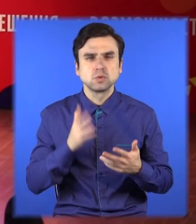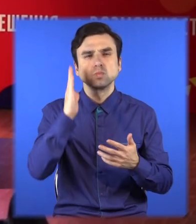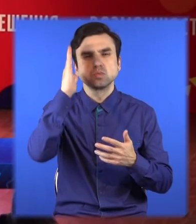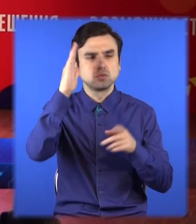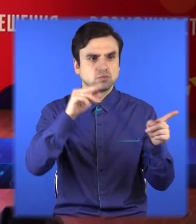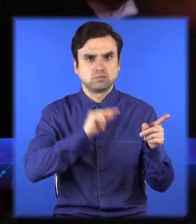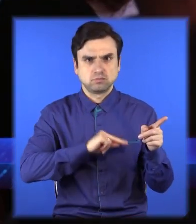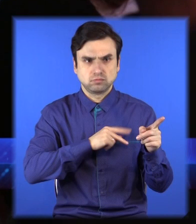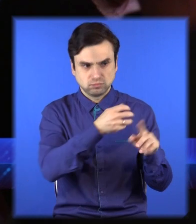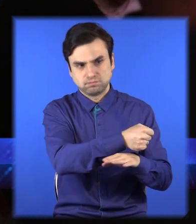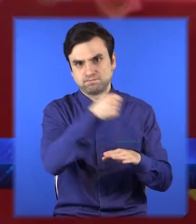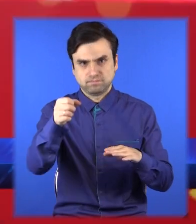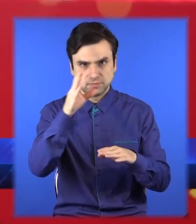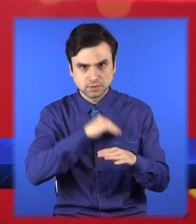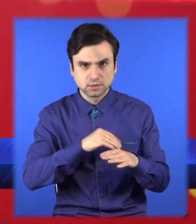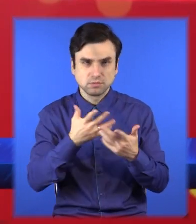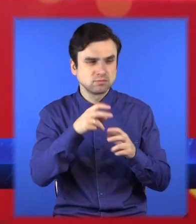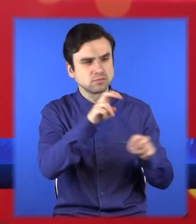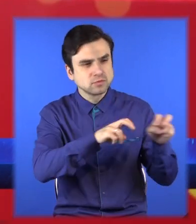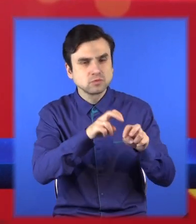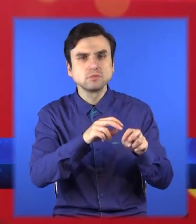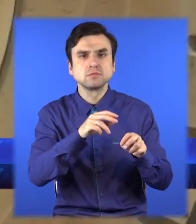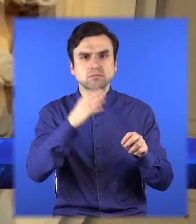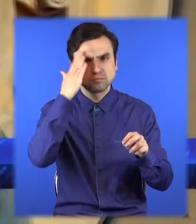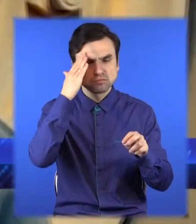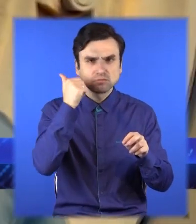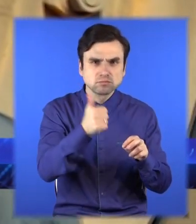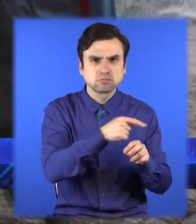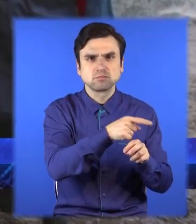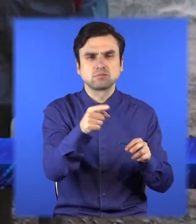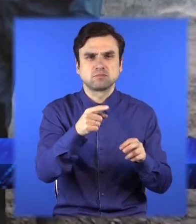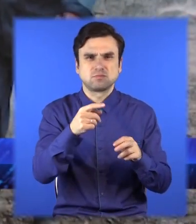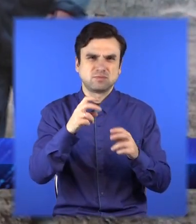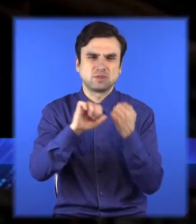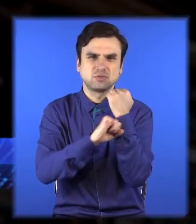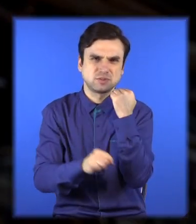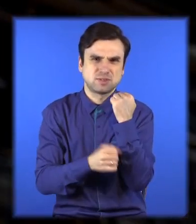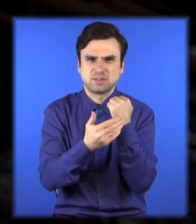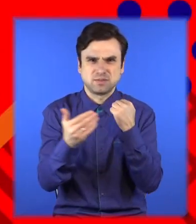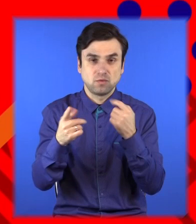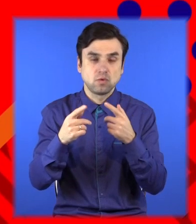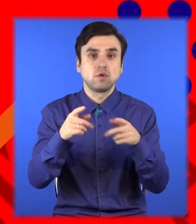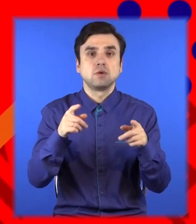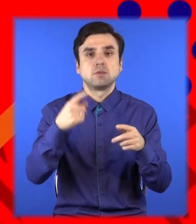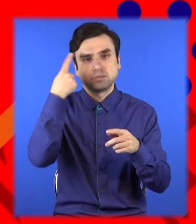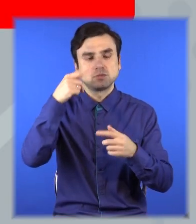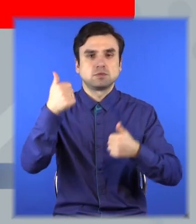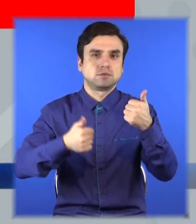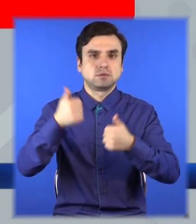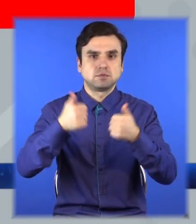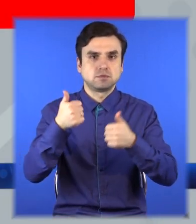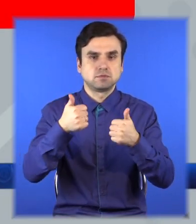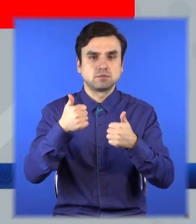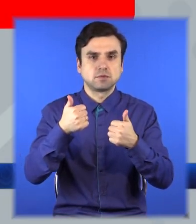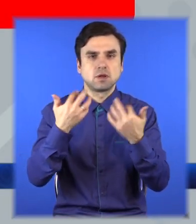Пошук майбутніх працівників серед студентів та обмін досвідом і здобутками у різних галузях гірничої справи – це основна мета чемпіонату. Команда